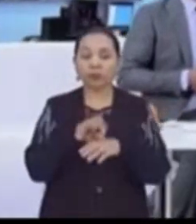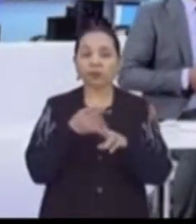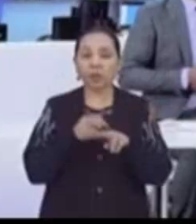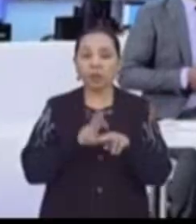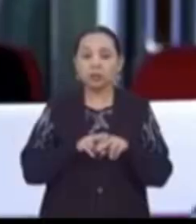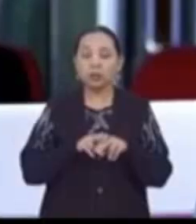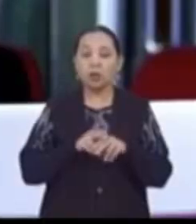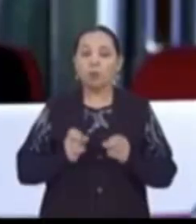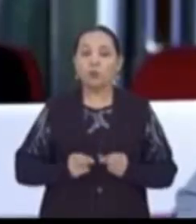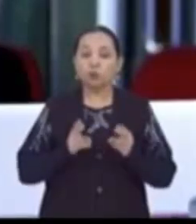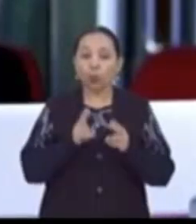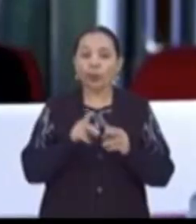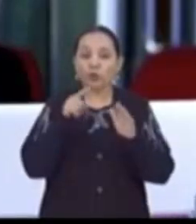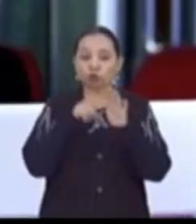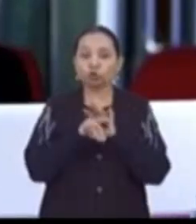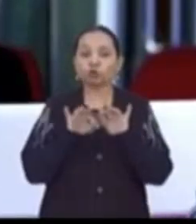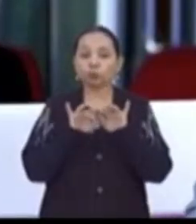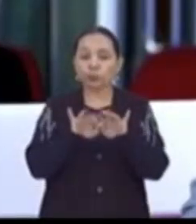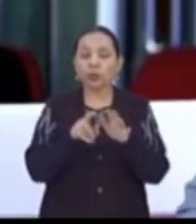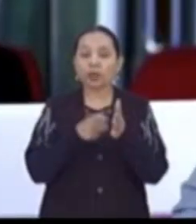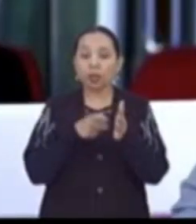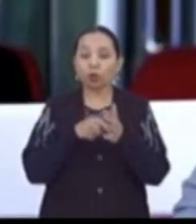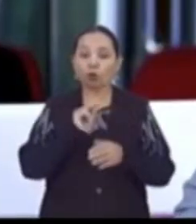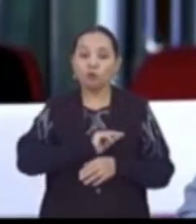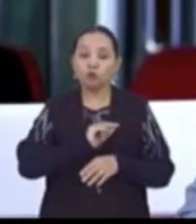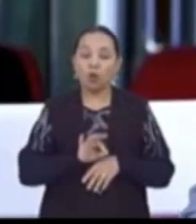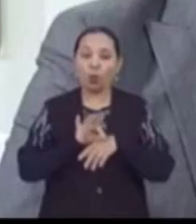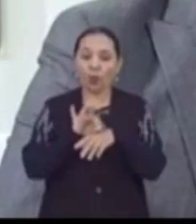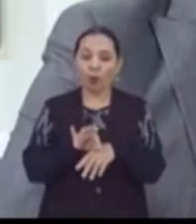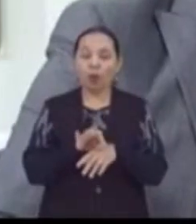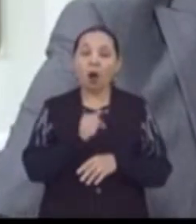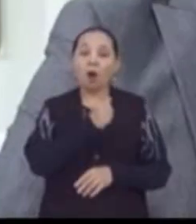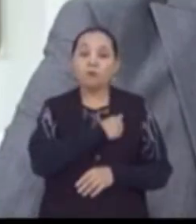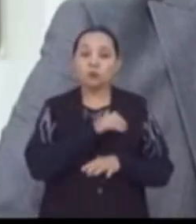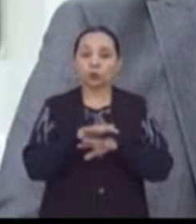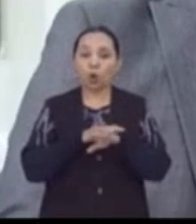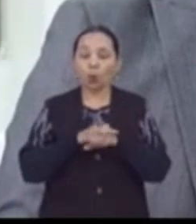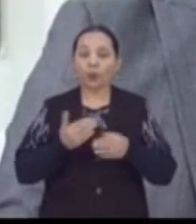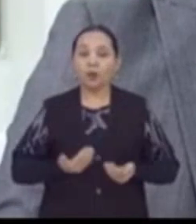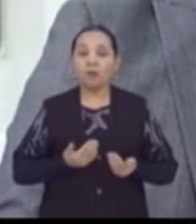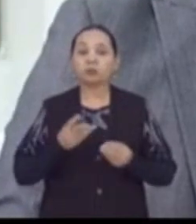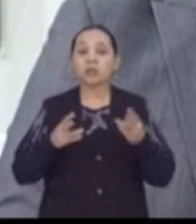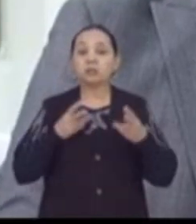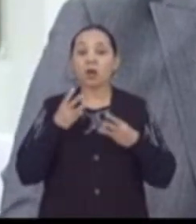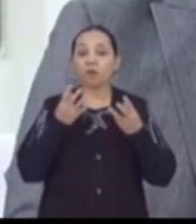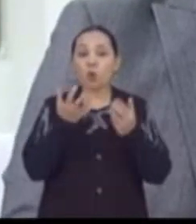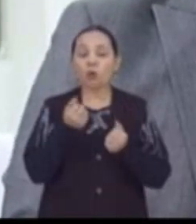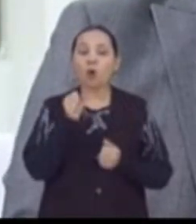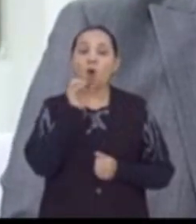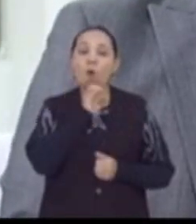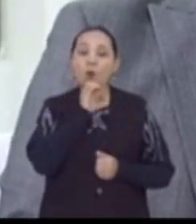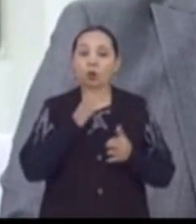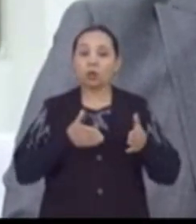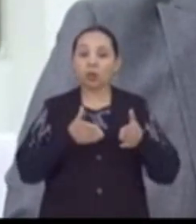ushlanganlar holat yuzasidan jinoyat ishi qo'zg'atilib, ayni paytda tergov harakatlari olib borilmoqda. Afsuski, oramizda hayotdan zavq olishni o'g'irlik